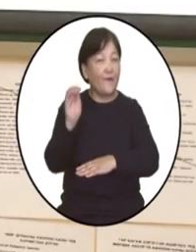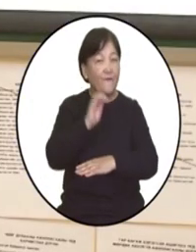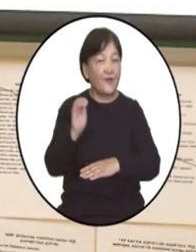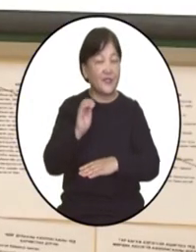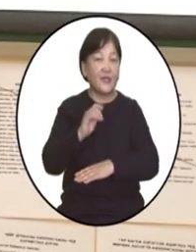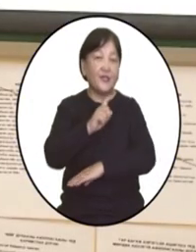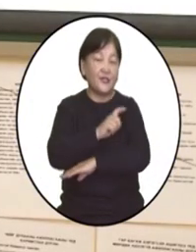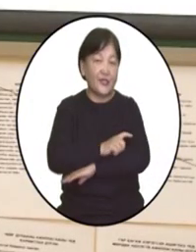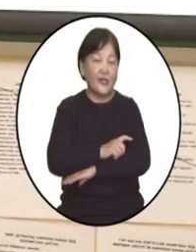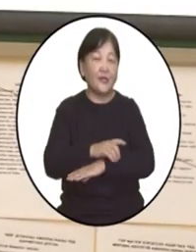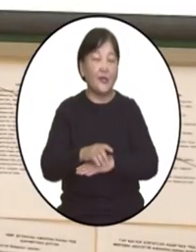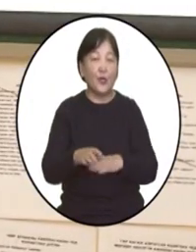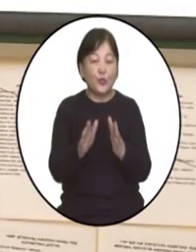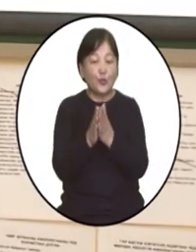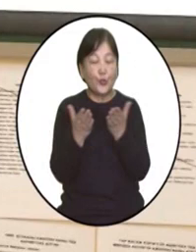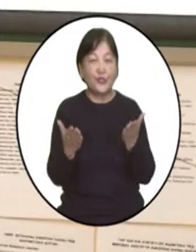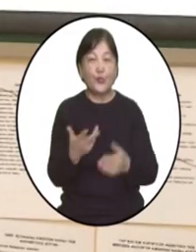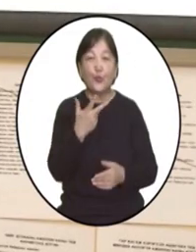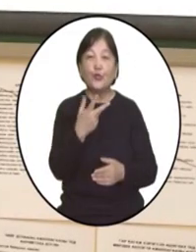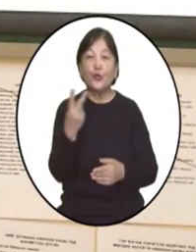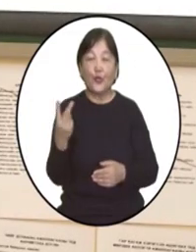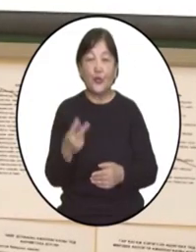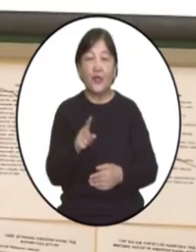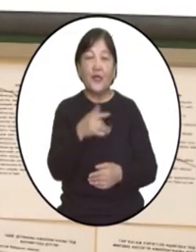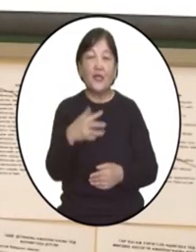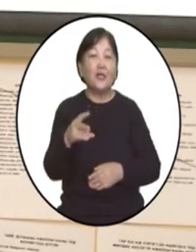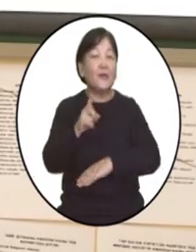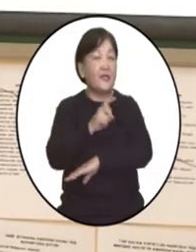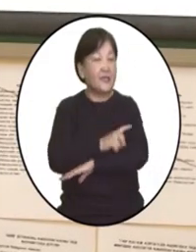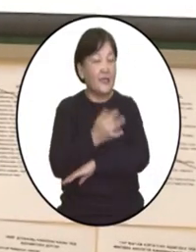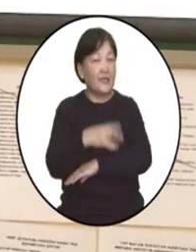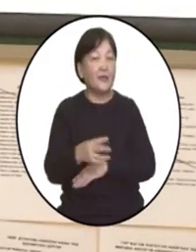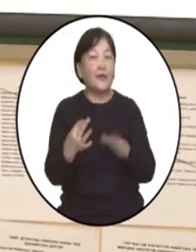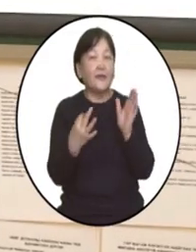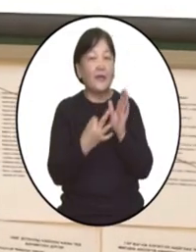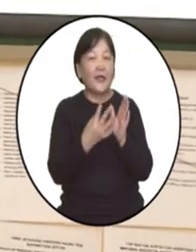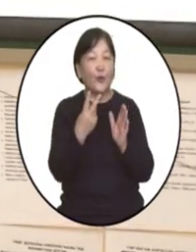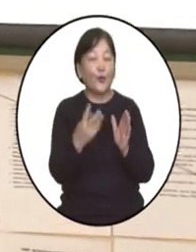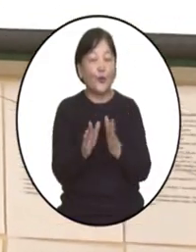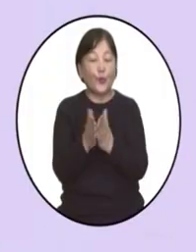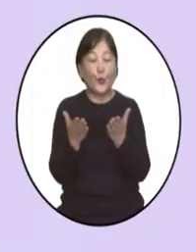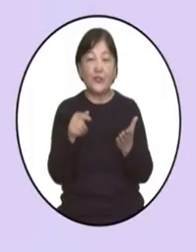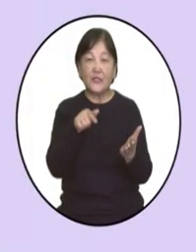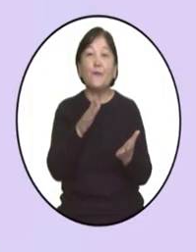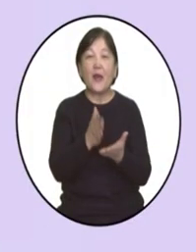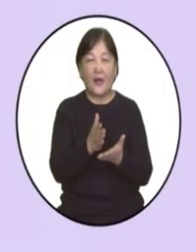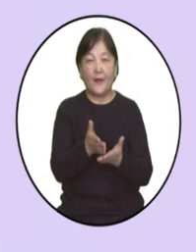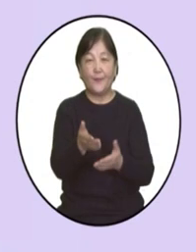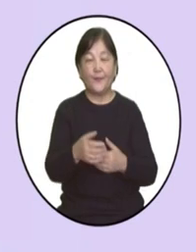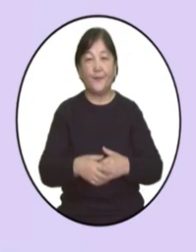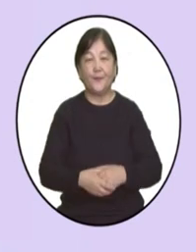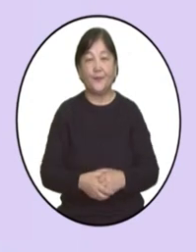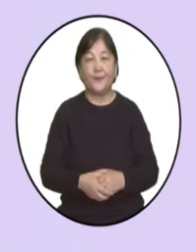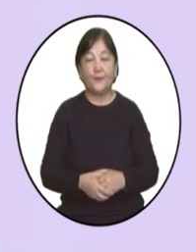хичээлийн сургачгийн 32, хими хичээлийн 82 дугаар хуудсан дээр байгаа.